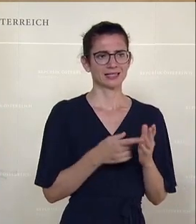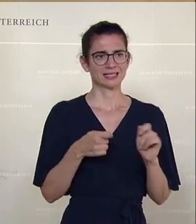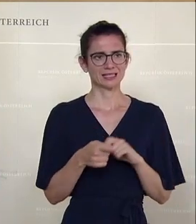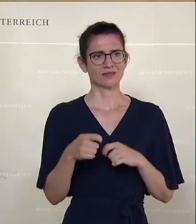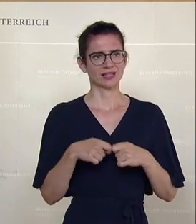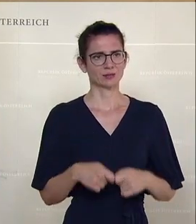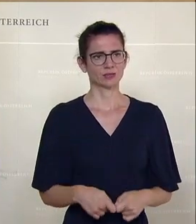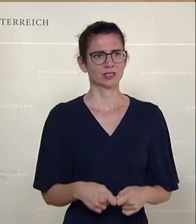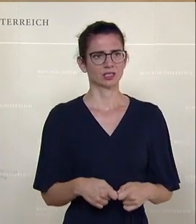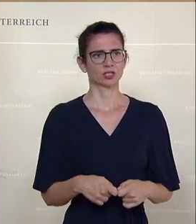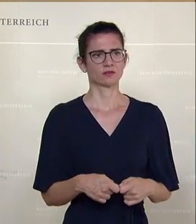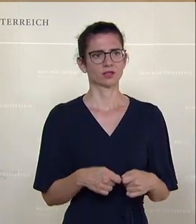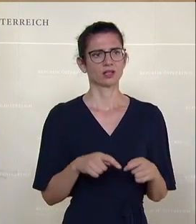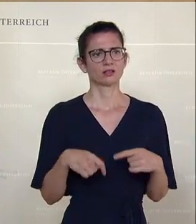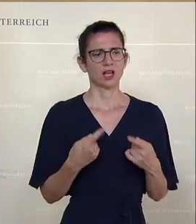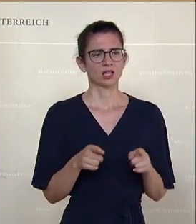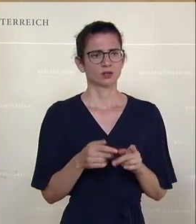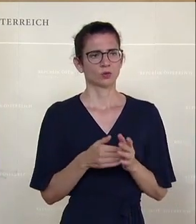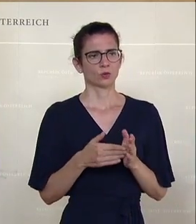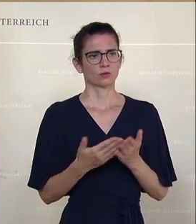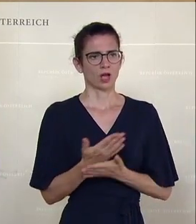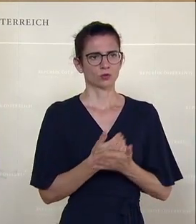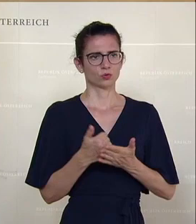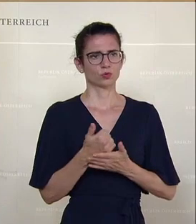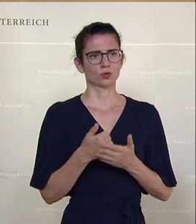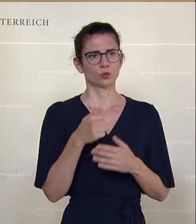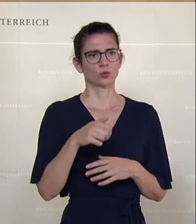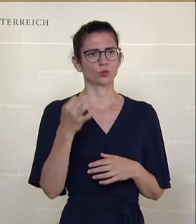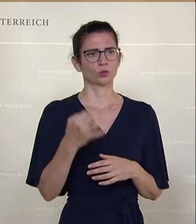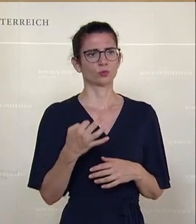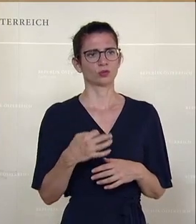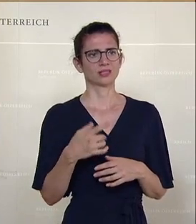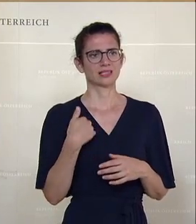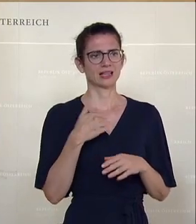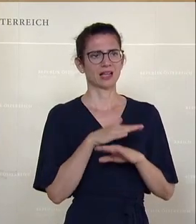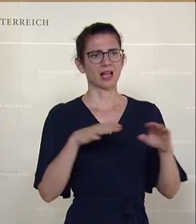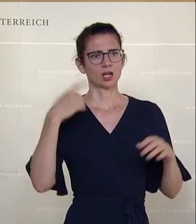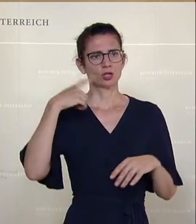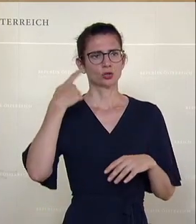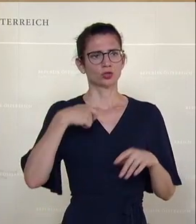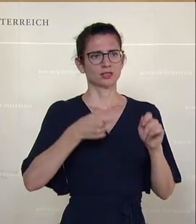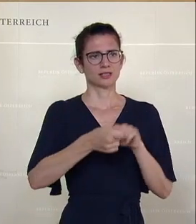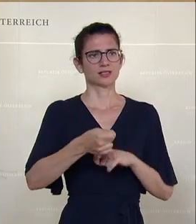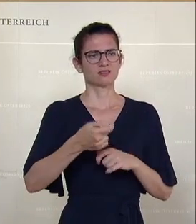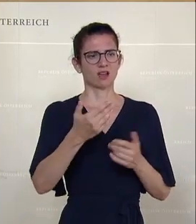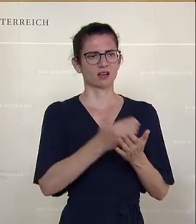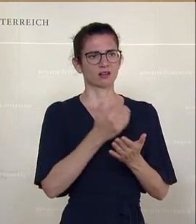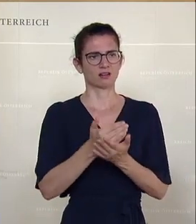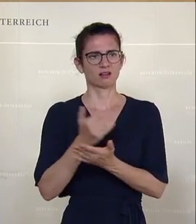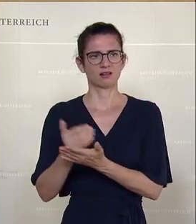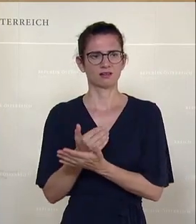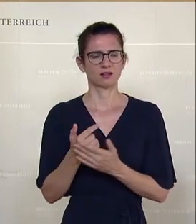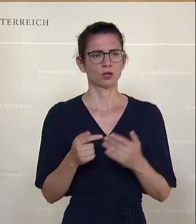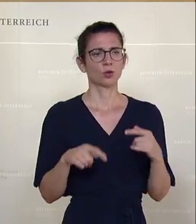die dort herrscht, wird dann auch noch ausgenutzt, dass von 100% der Studierenden die Beiträge zwangsweise eingehoben werden und dann noch